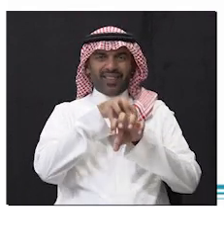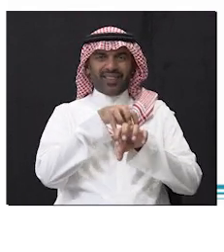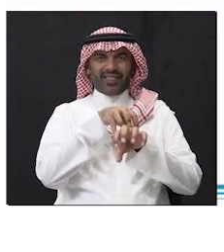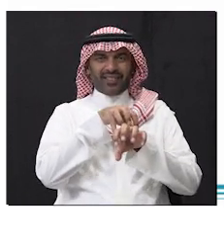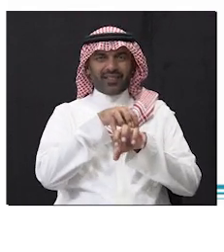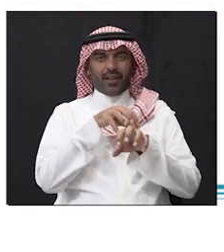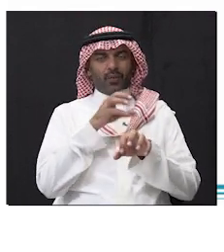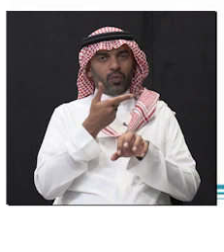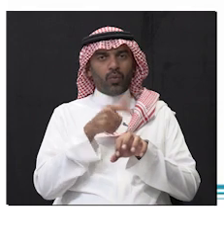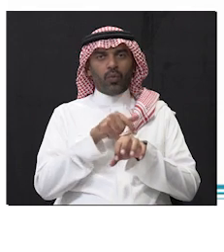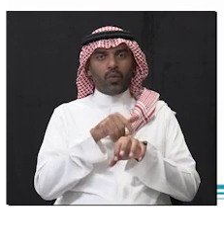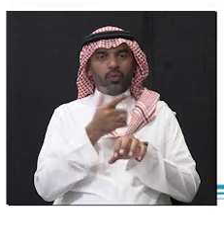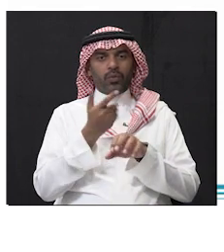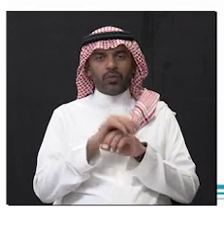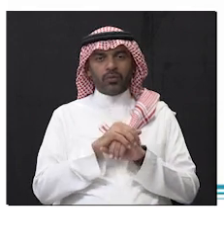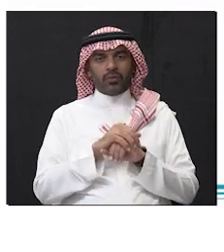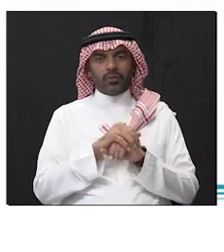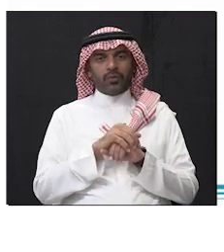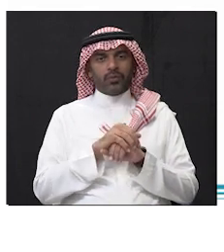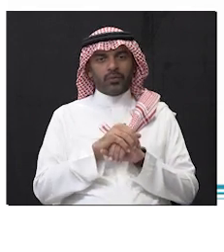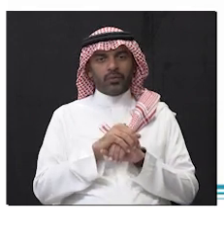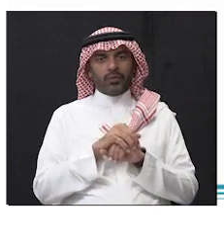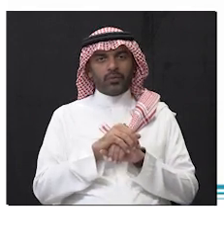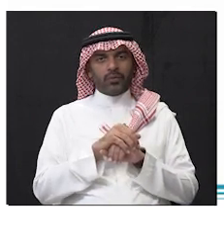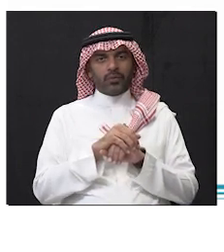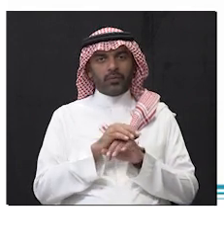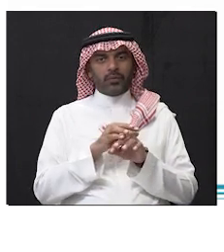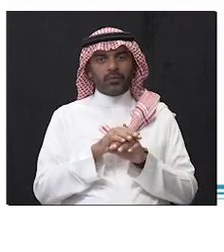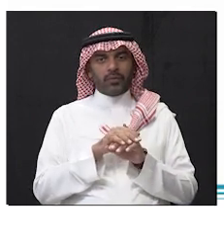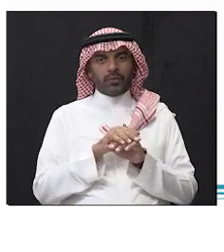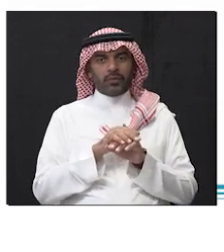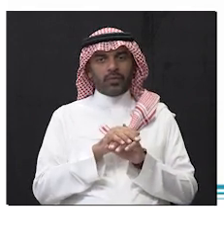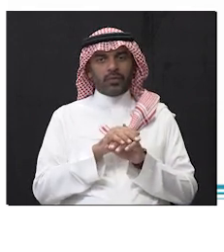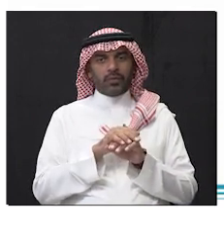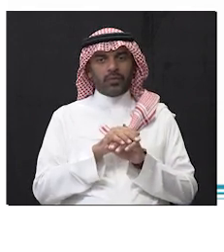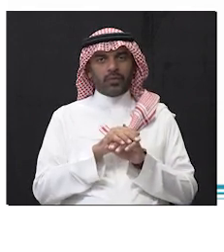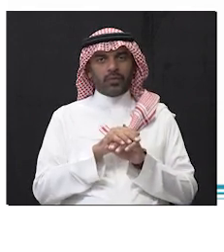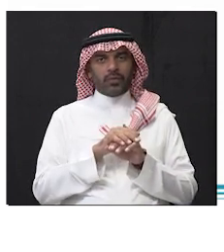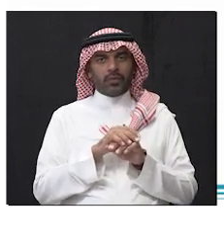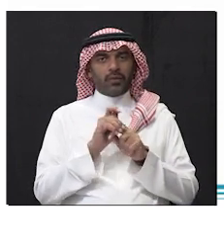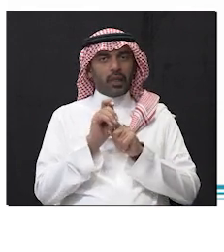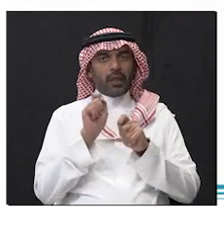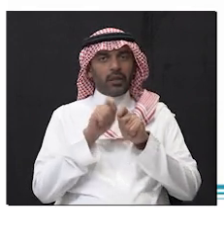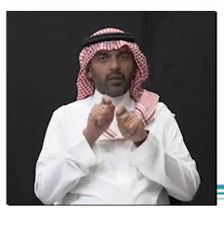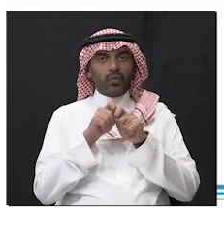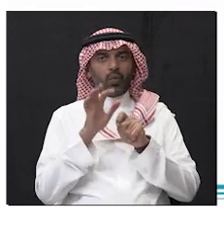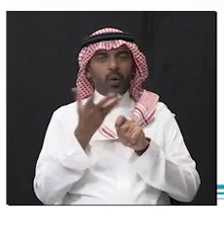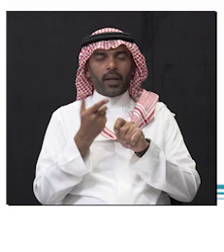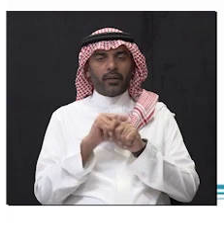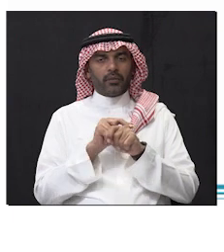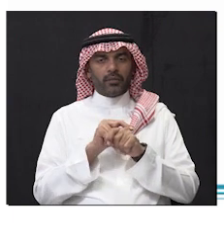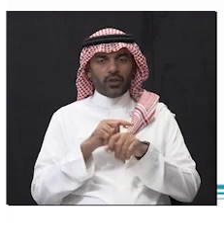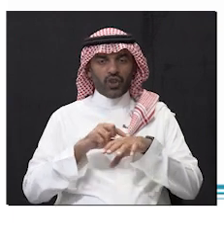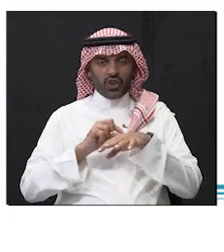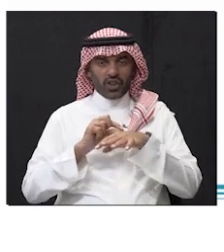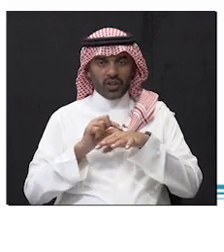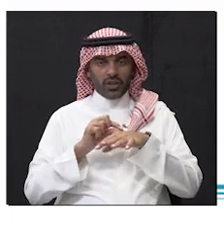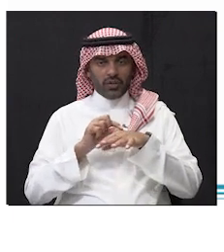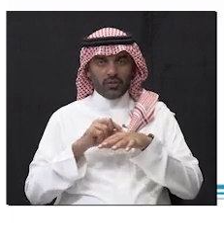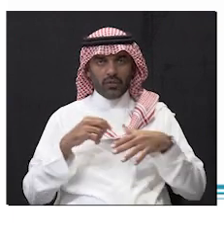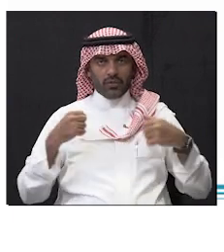المادة المكونة للأصداف في الرخويات تفرز من ماذا؟ ألف الجلد، باء